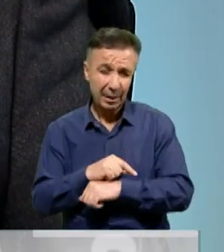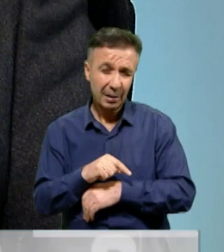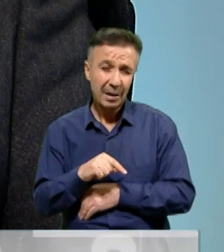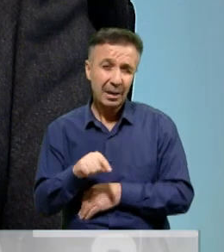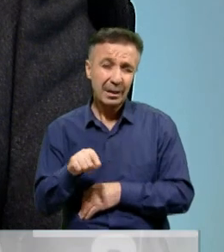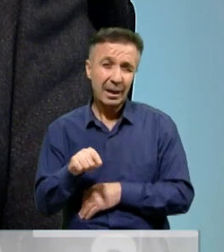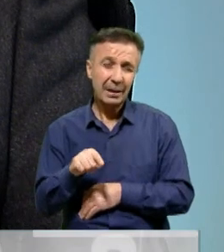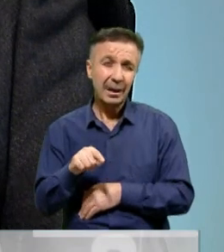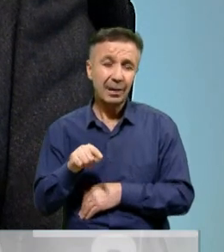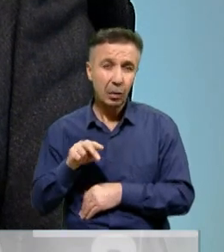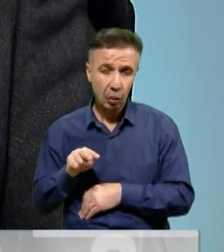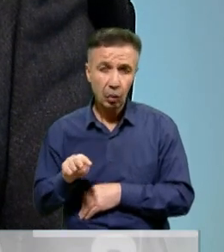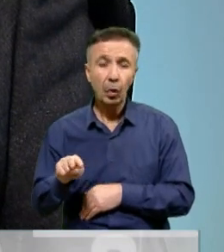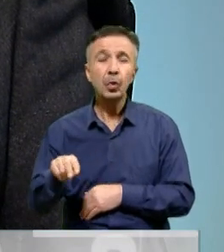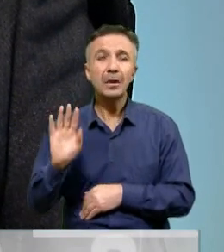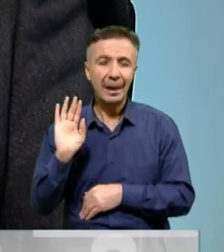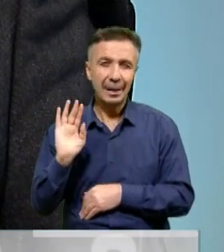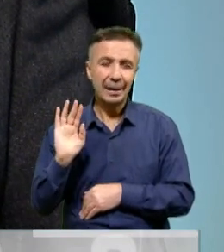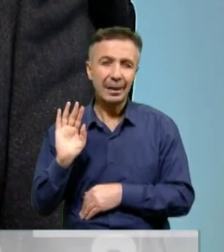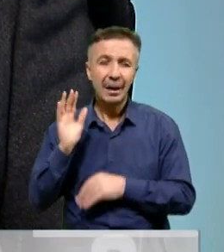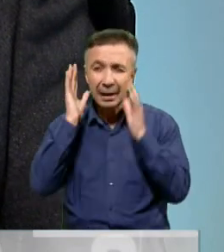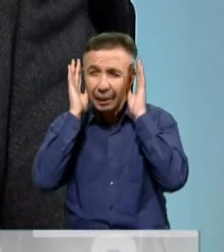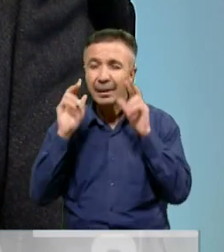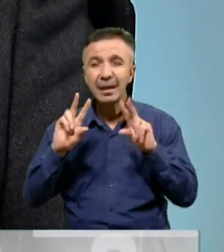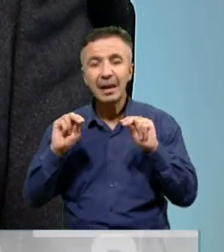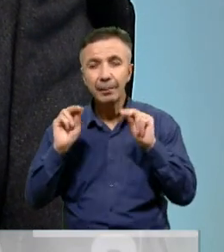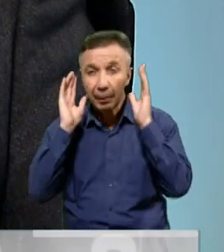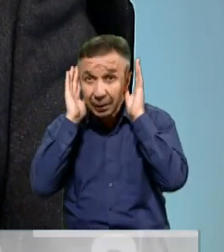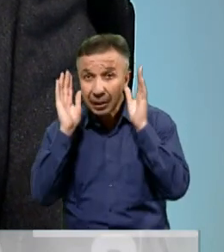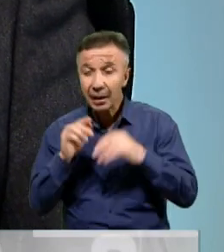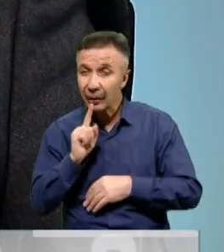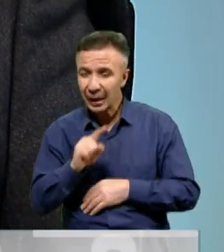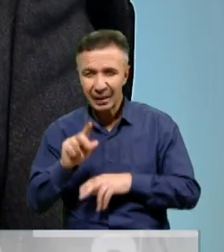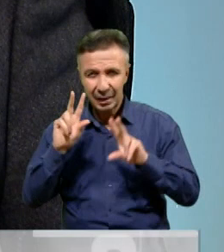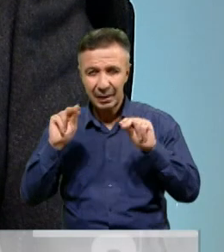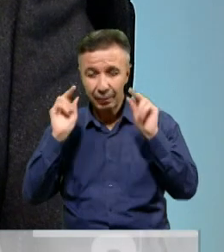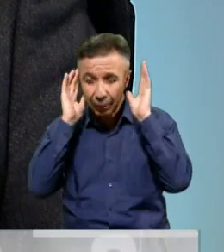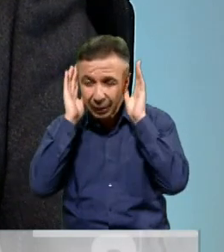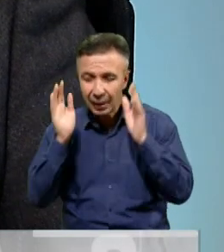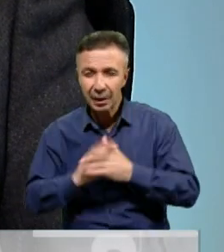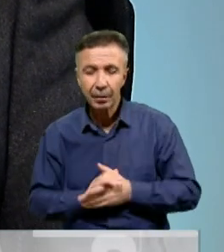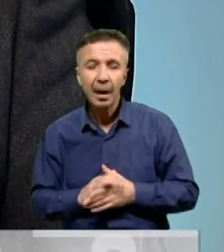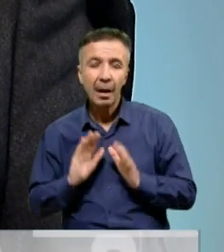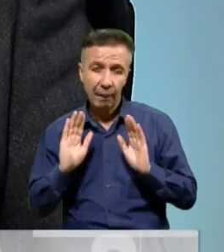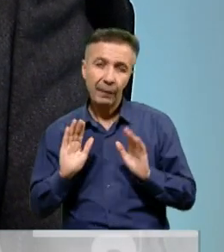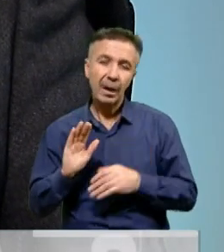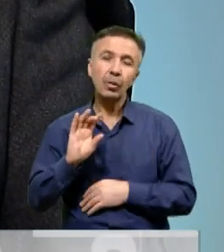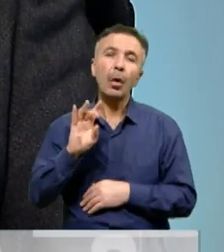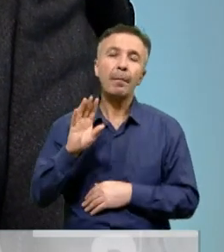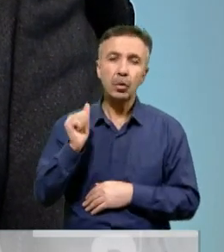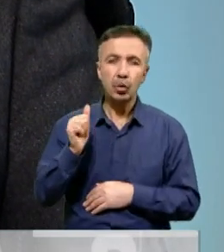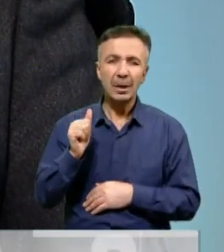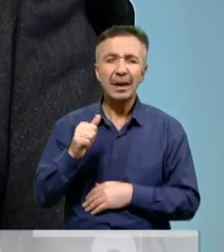Zaten her halükarda seferi değildir, mukimdir, namazlarını tam kılacaktır. Fakat 15 günden az kalmaya niyet